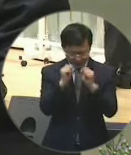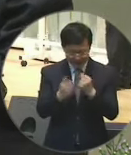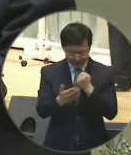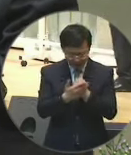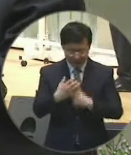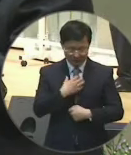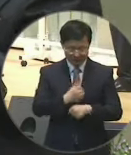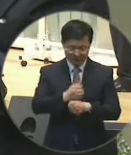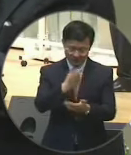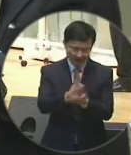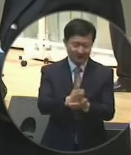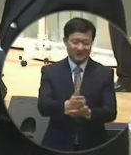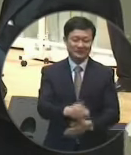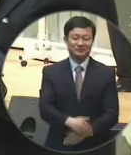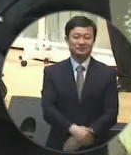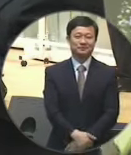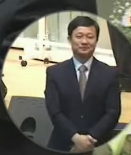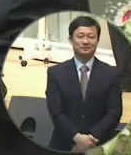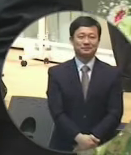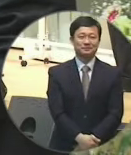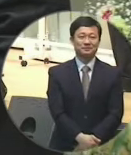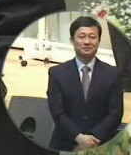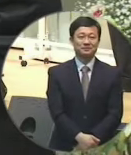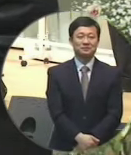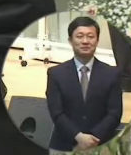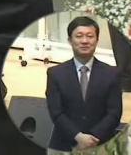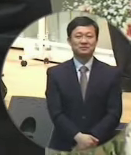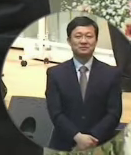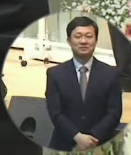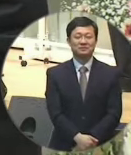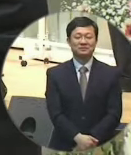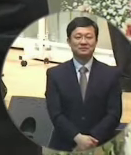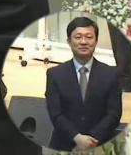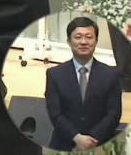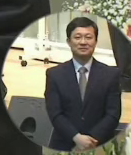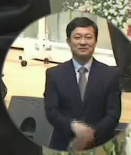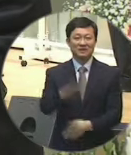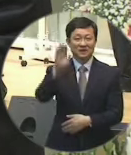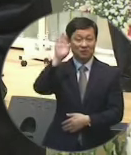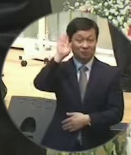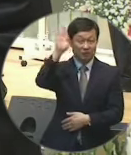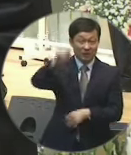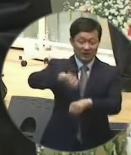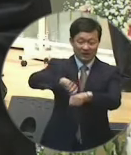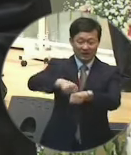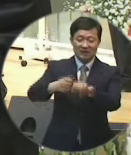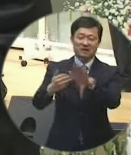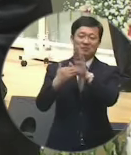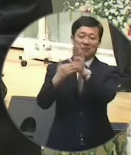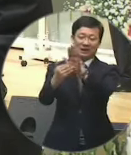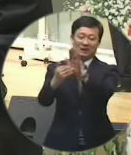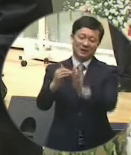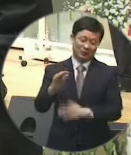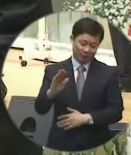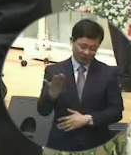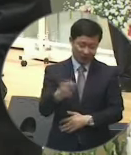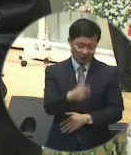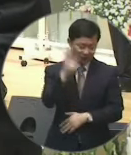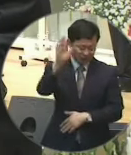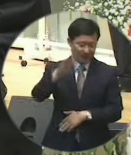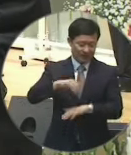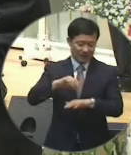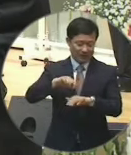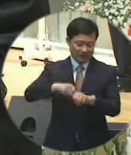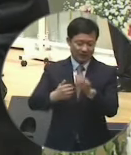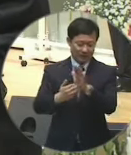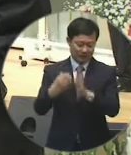the purpose for that? It's because the counsel of the Holy Spirit will be with you, so don't worry. 미래 재앙을 막게 될 것이다. You will block